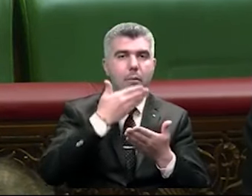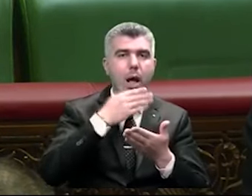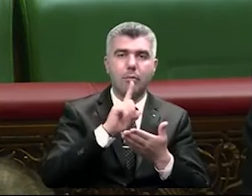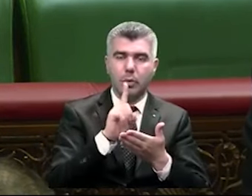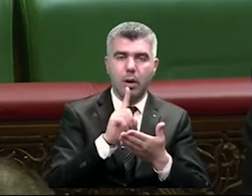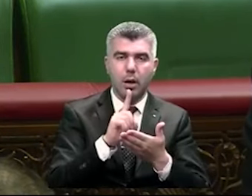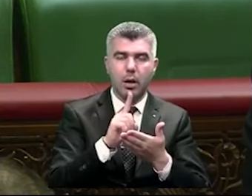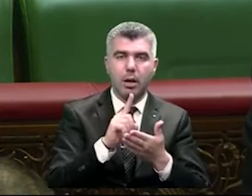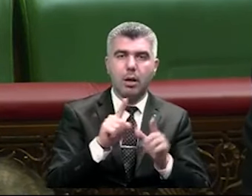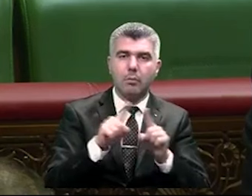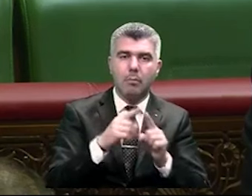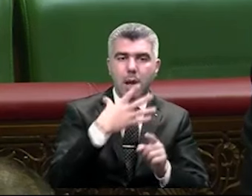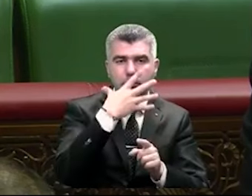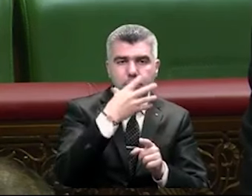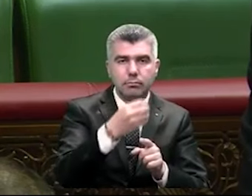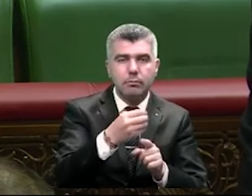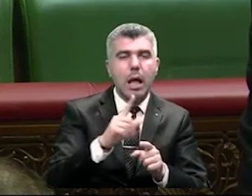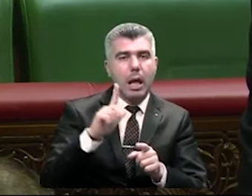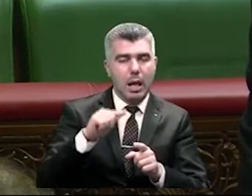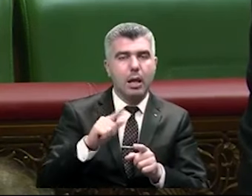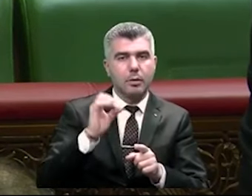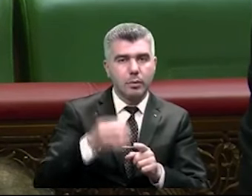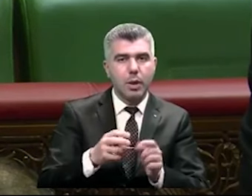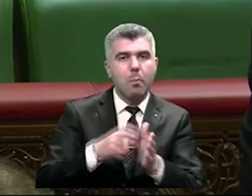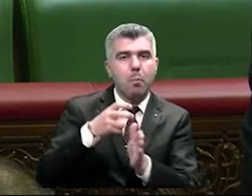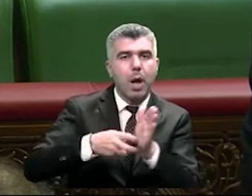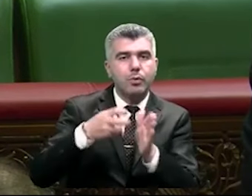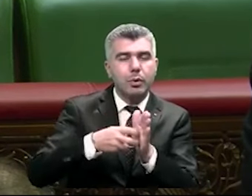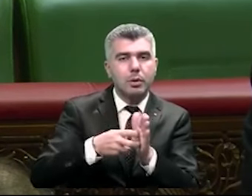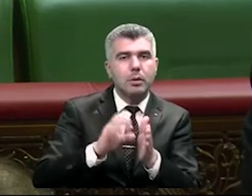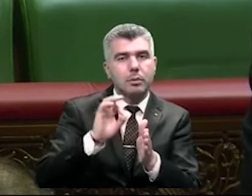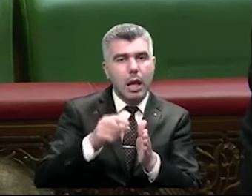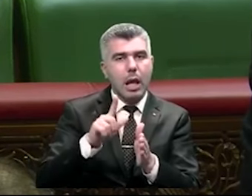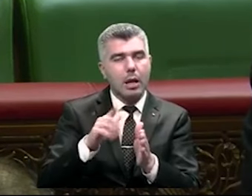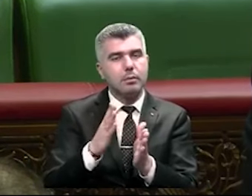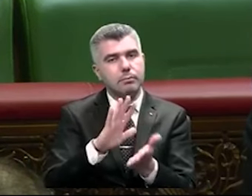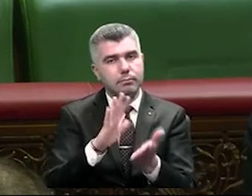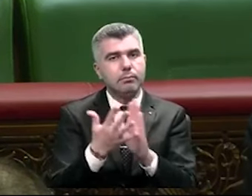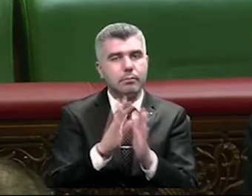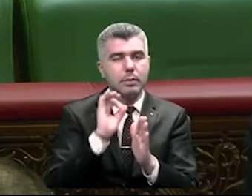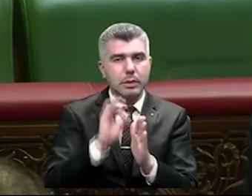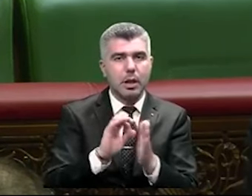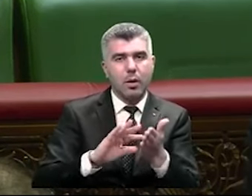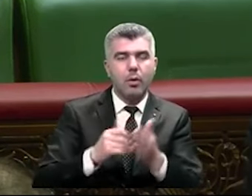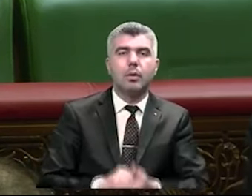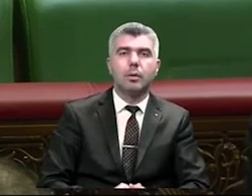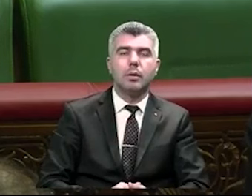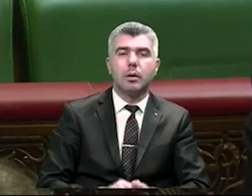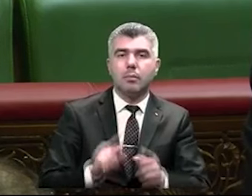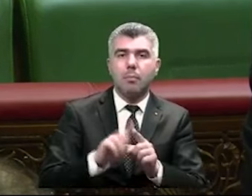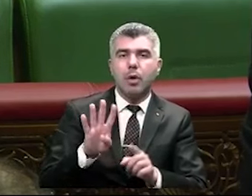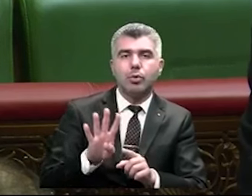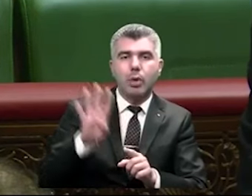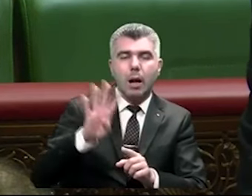اليوم خط القطار فائق السرعه وشبكه سكك لا باس بها على مستوى الشمالي